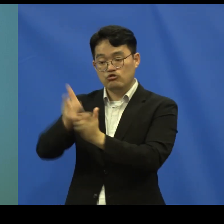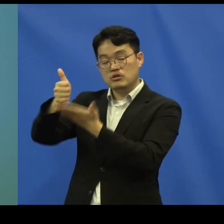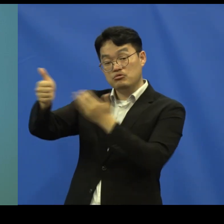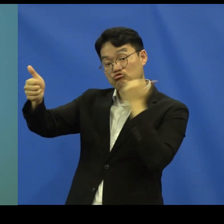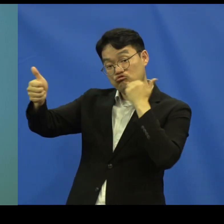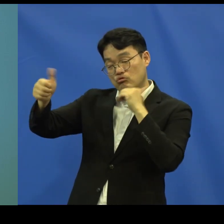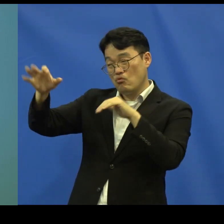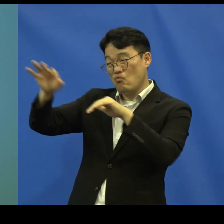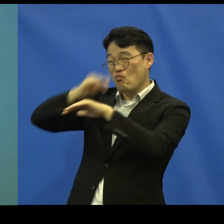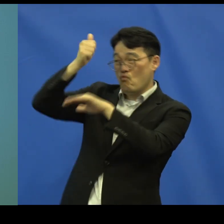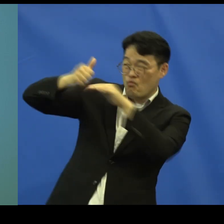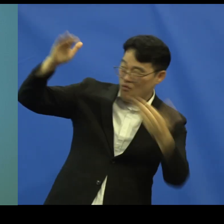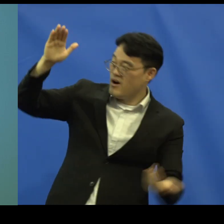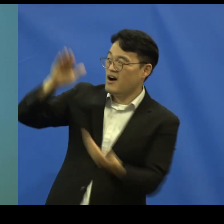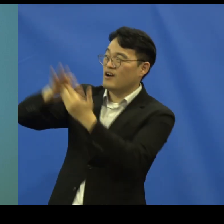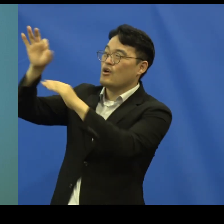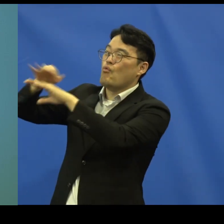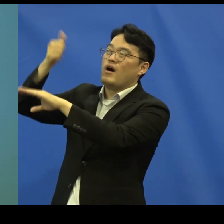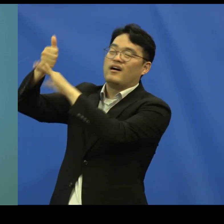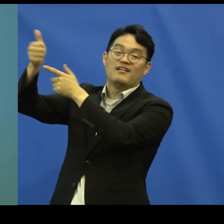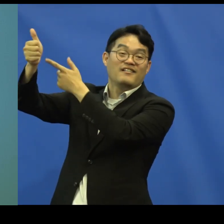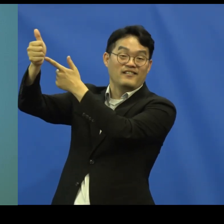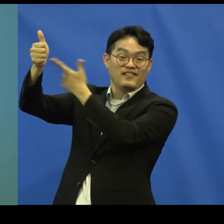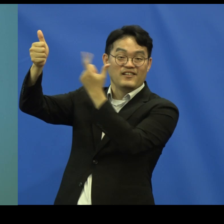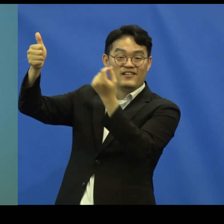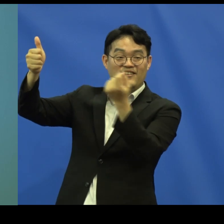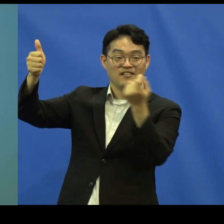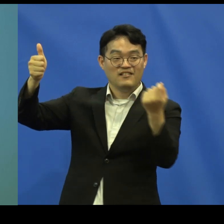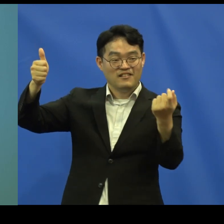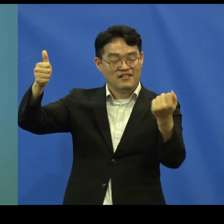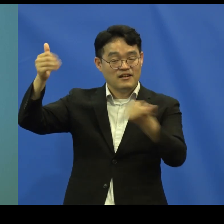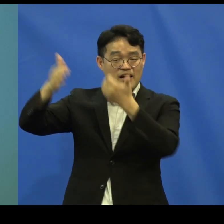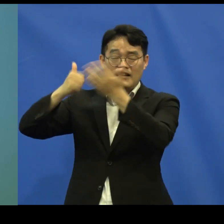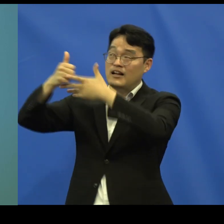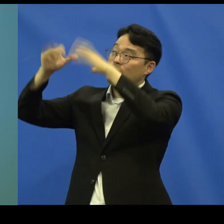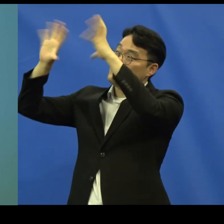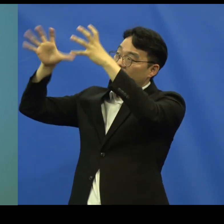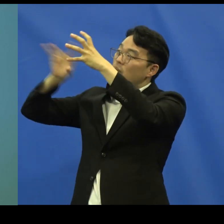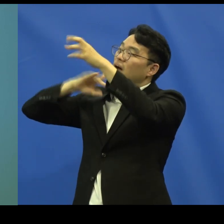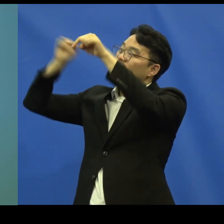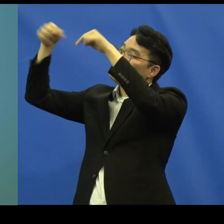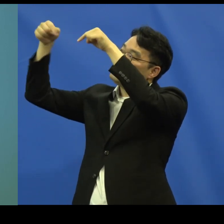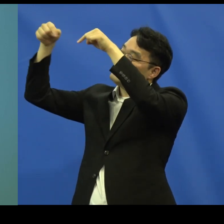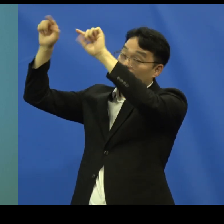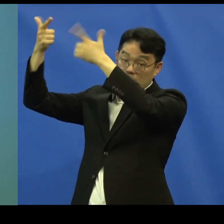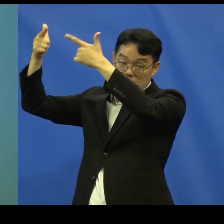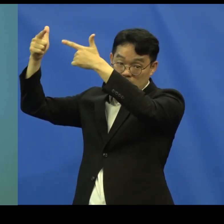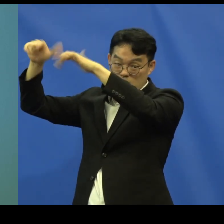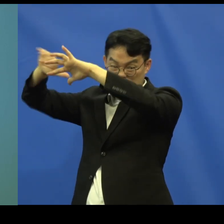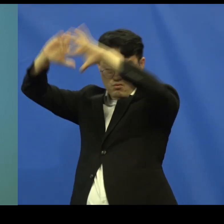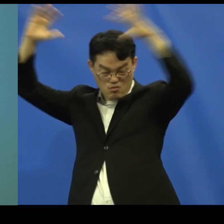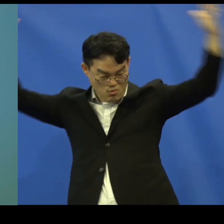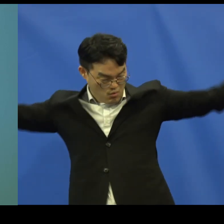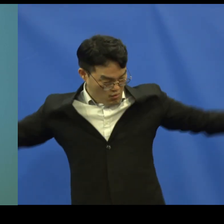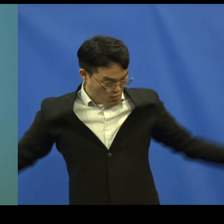그리스도는. 그분은 어떤 하나의 나라를 다스리는 분이 아니고 온 땅을 다스리시는 분.